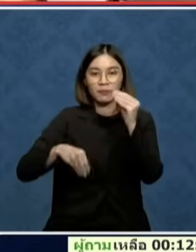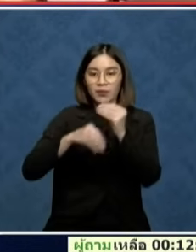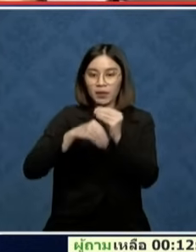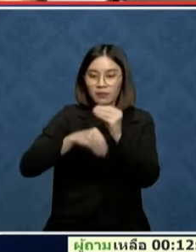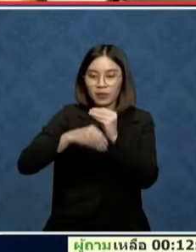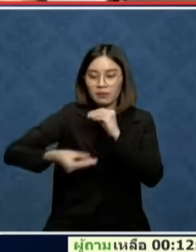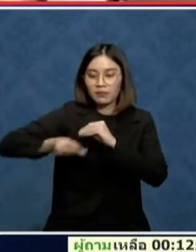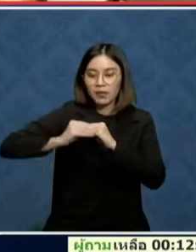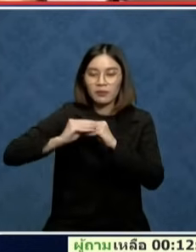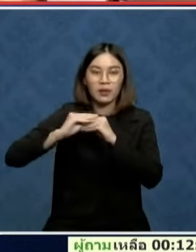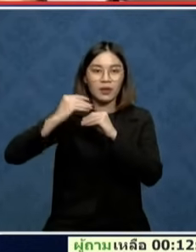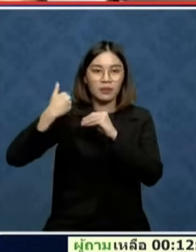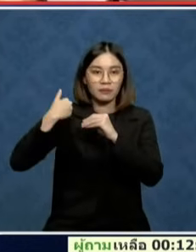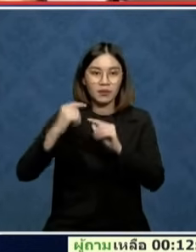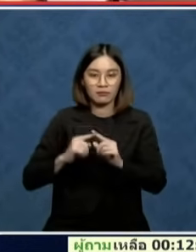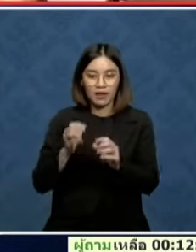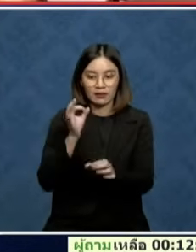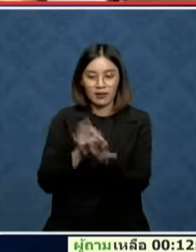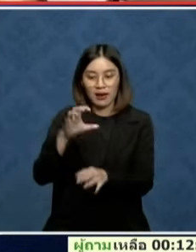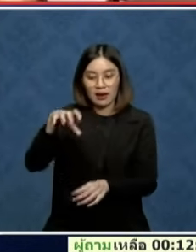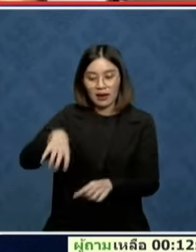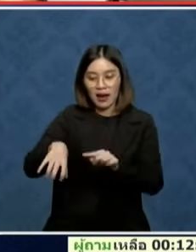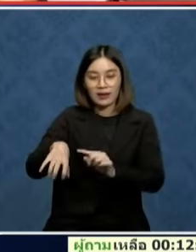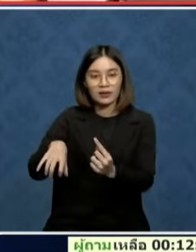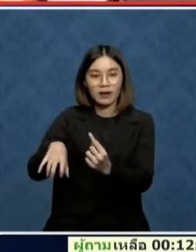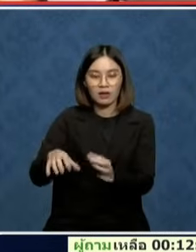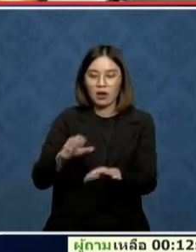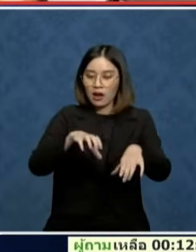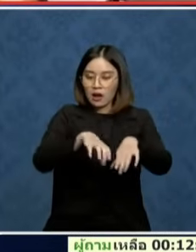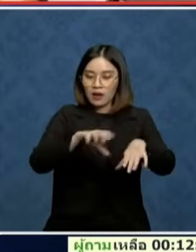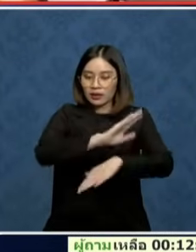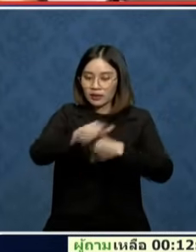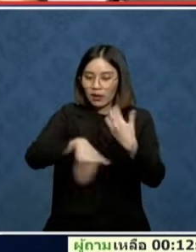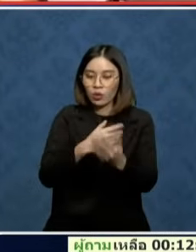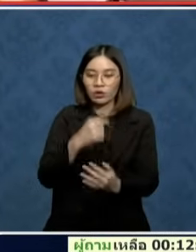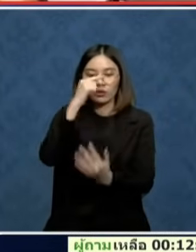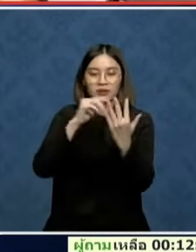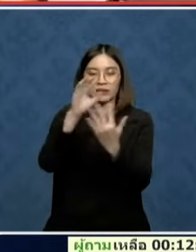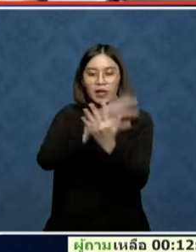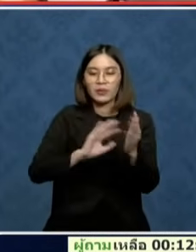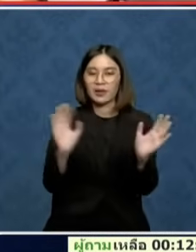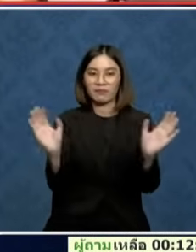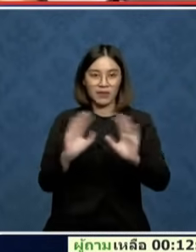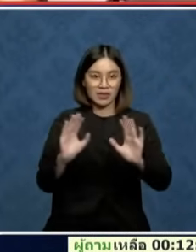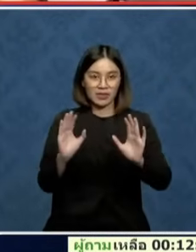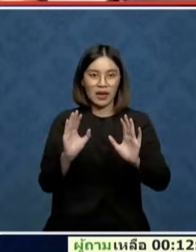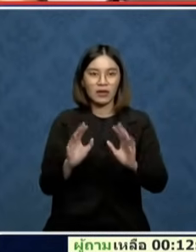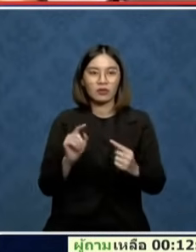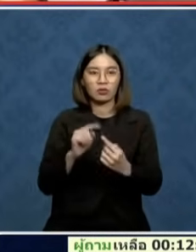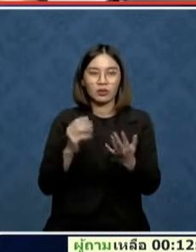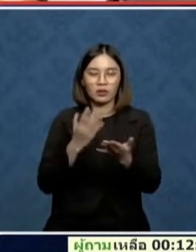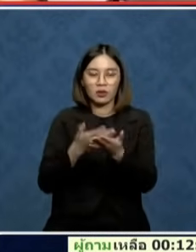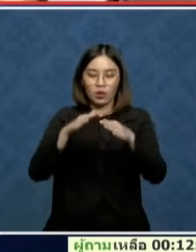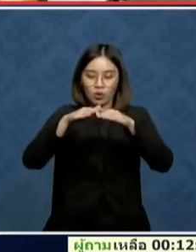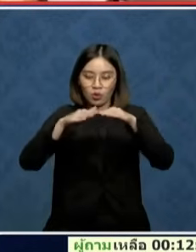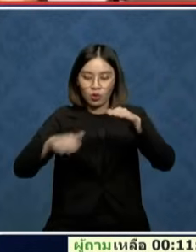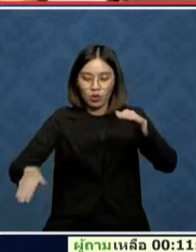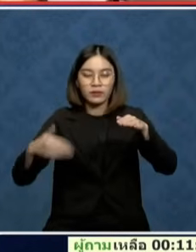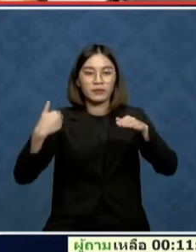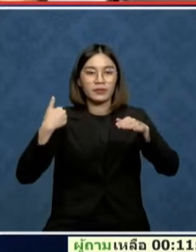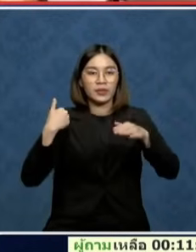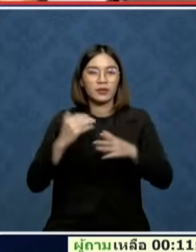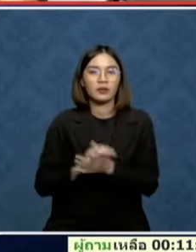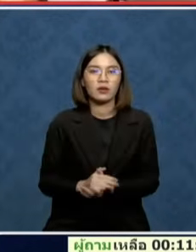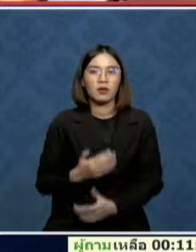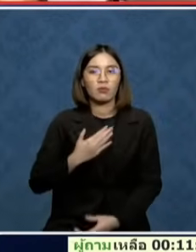ขึ้นแต่ก็มีอีกธนาคารหนึ่งครับไม่ใช่ทุกธนาคารของประเทศไทยที่ธุรกรรมเหล่านั้นกลับลดลงดังนั้น